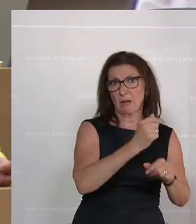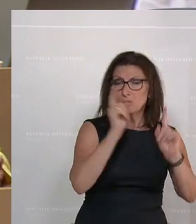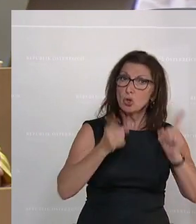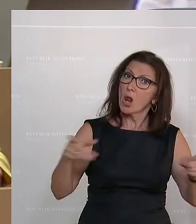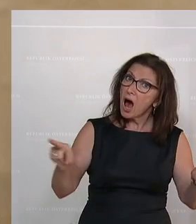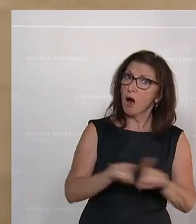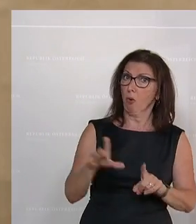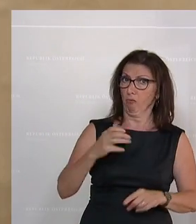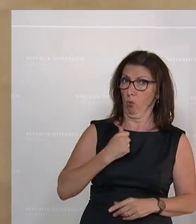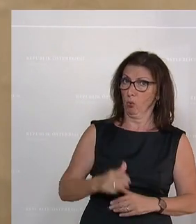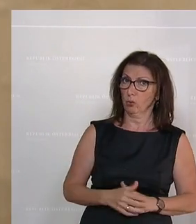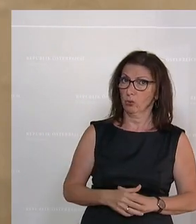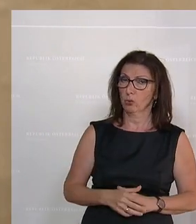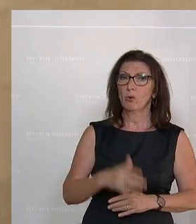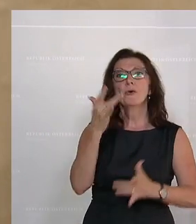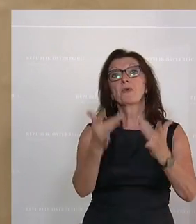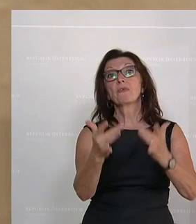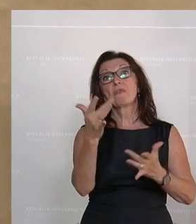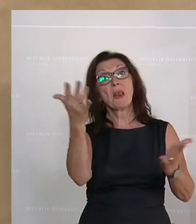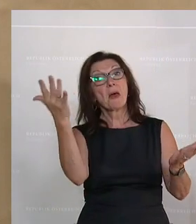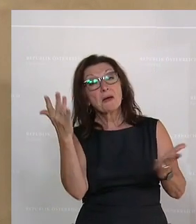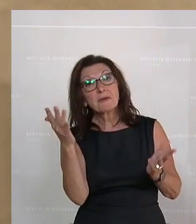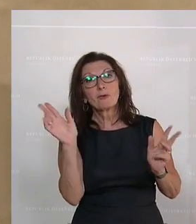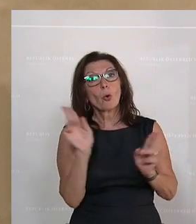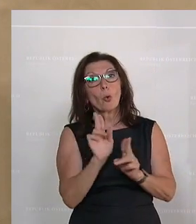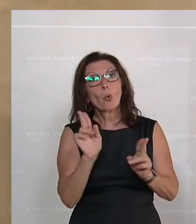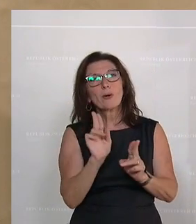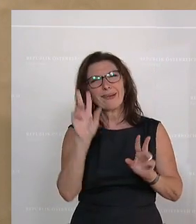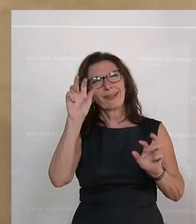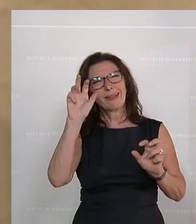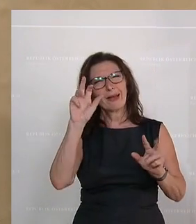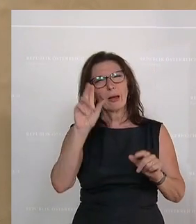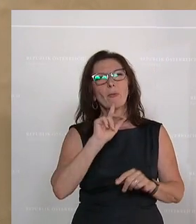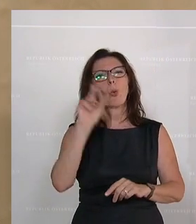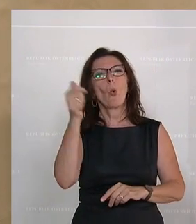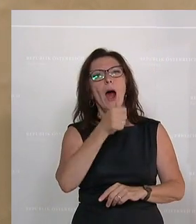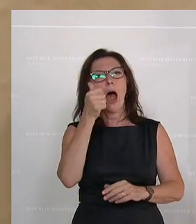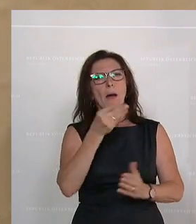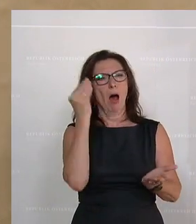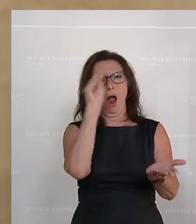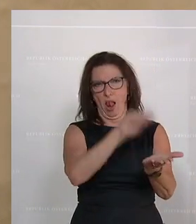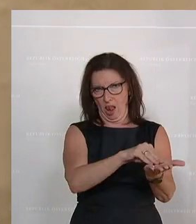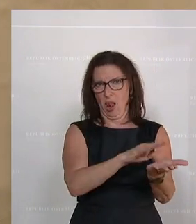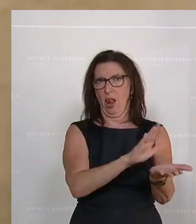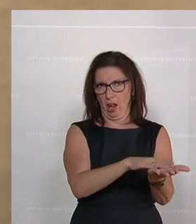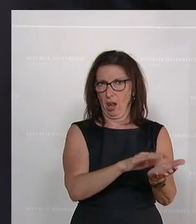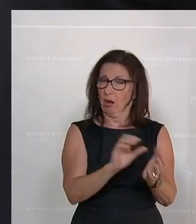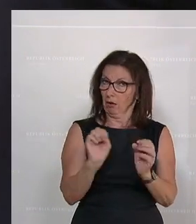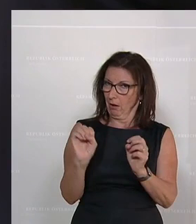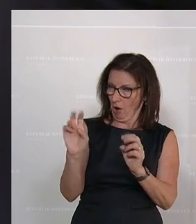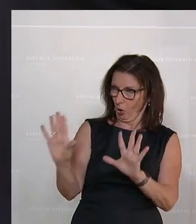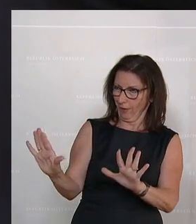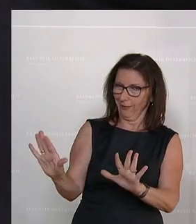und vielleicht vielleicht ganz plötzlich wieder einmal seine mutter habe ihn so richtig verstehen ja wohl alles okay aber